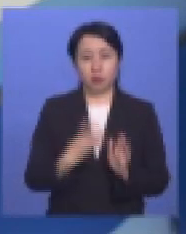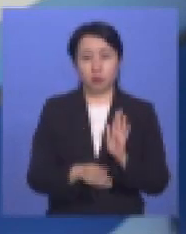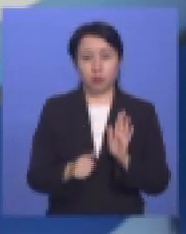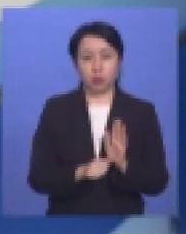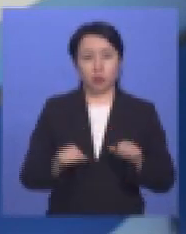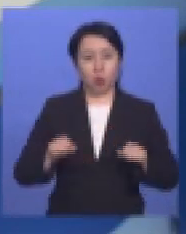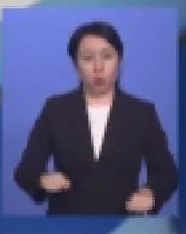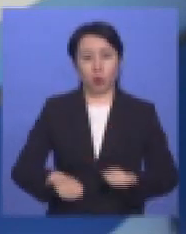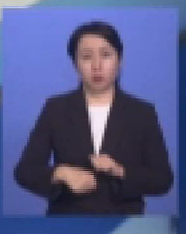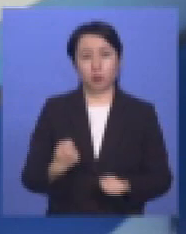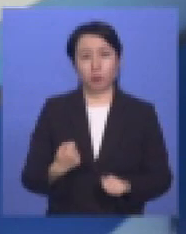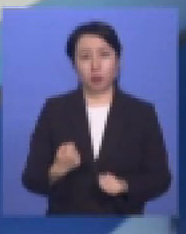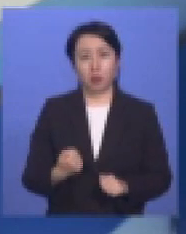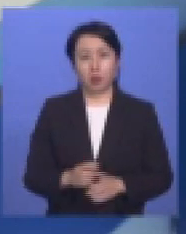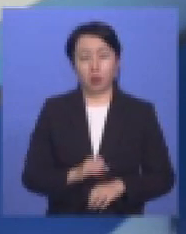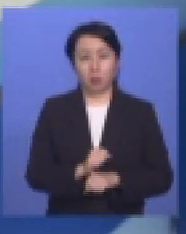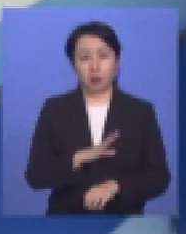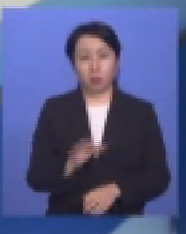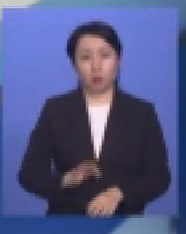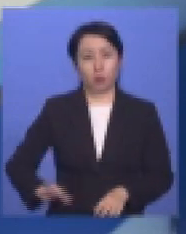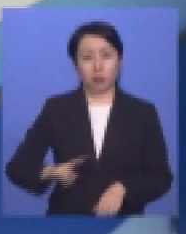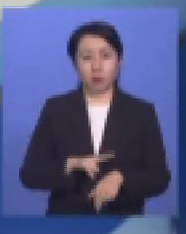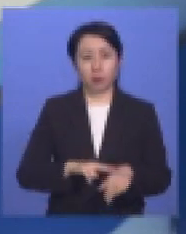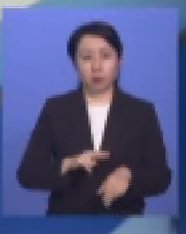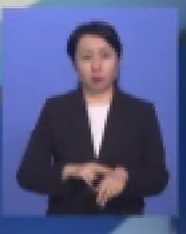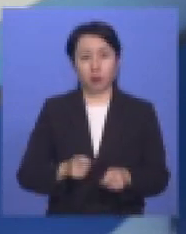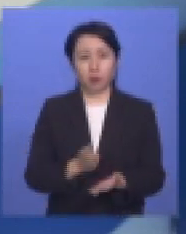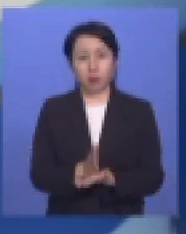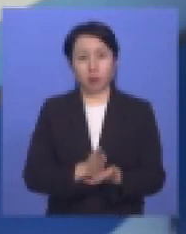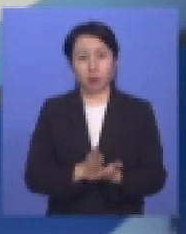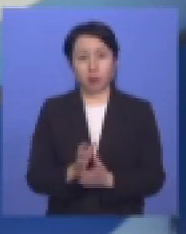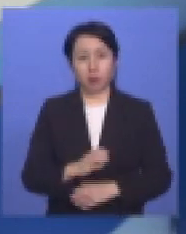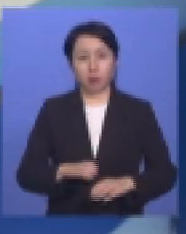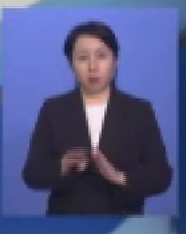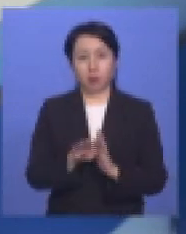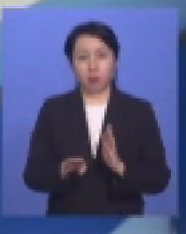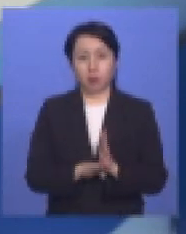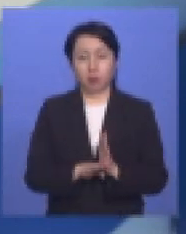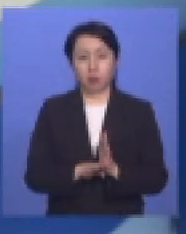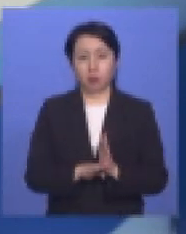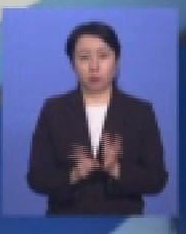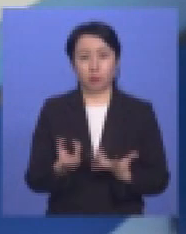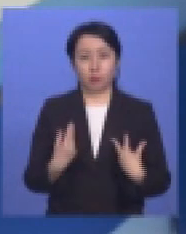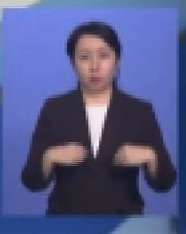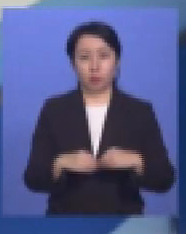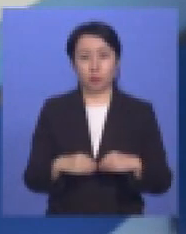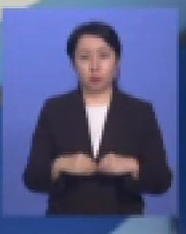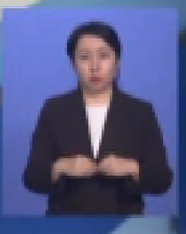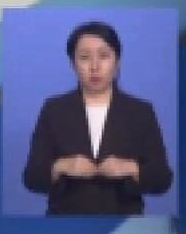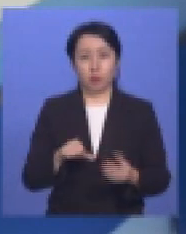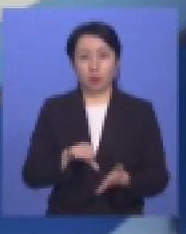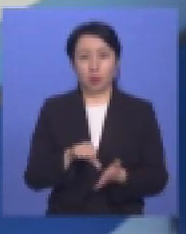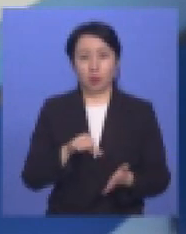296 құқық бұзушы әкімшілік қамаққа алынды. Облыстық полиция департаменті жергілікті полиция қызметі басқармасында атап өткендей,